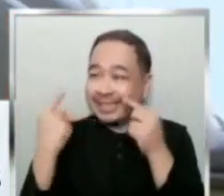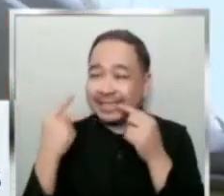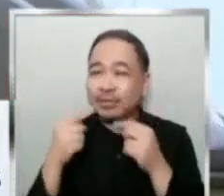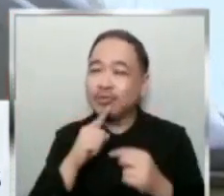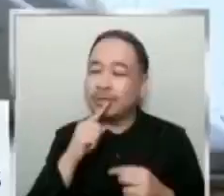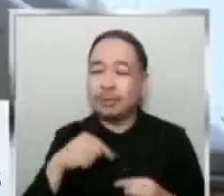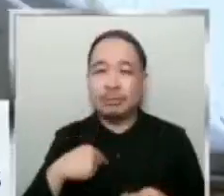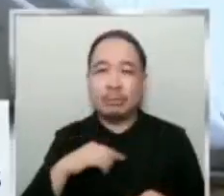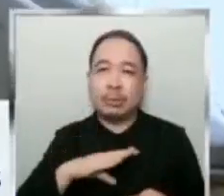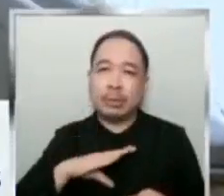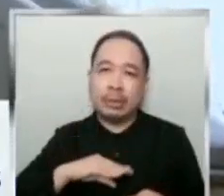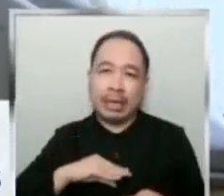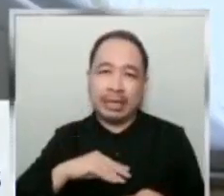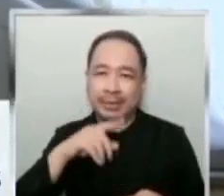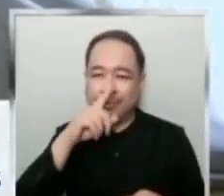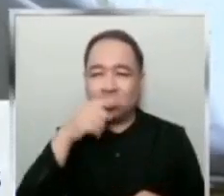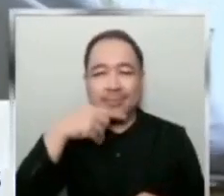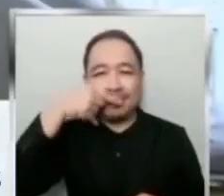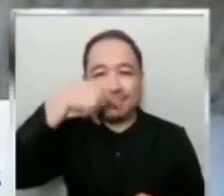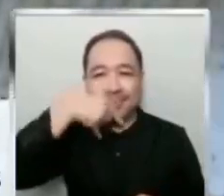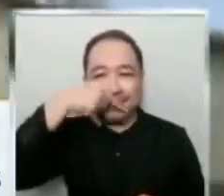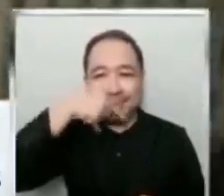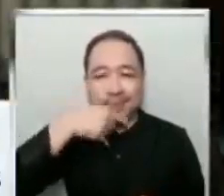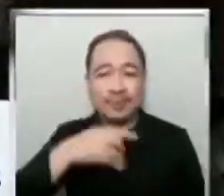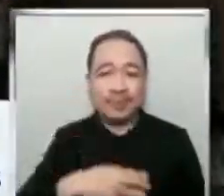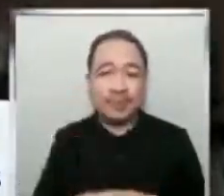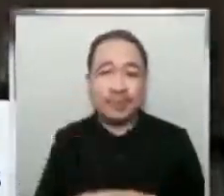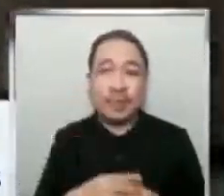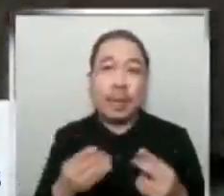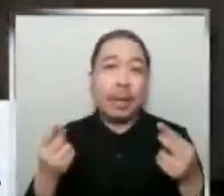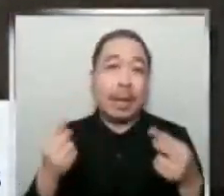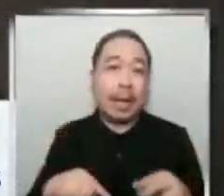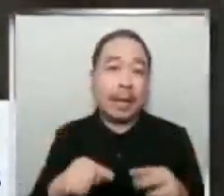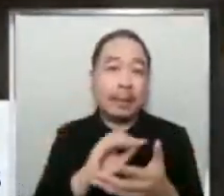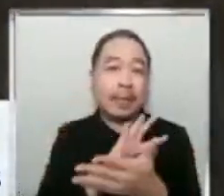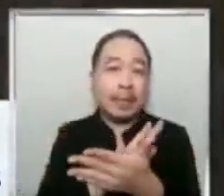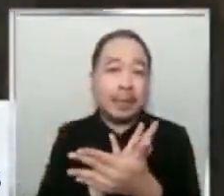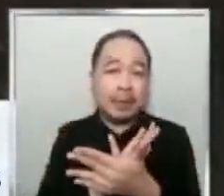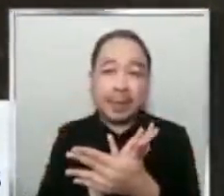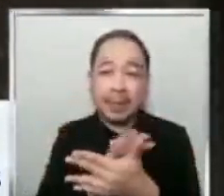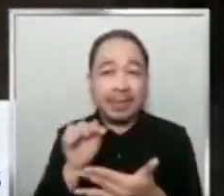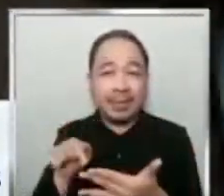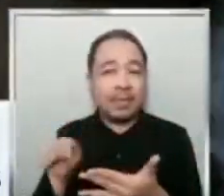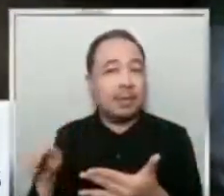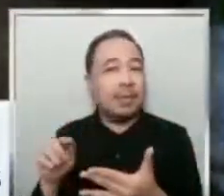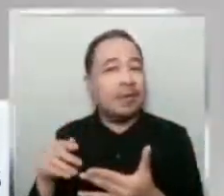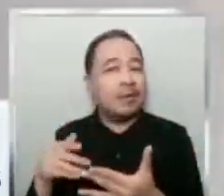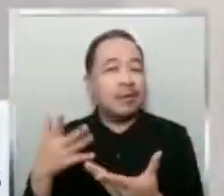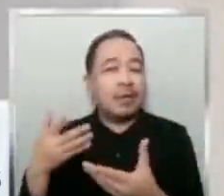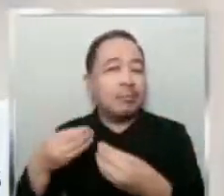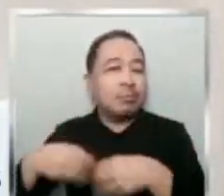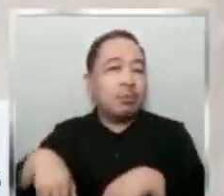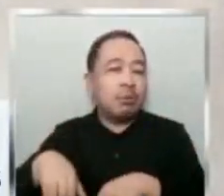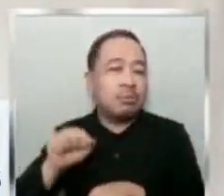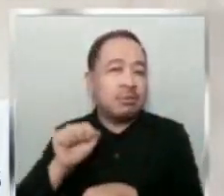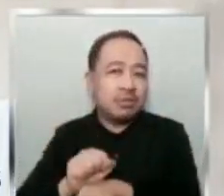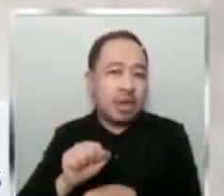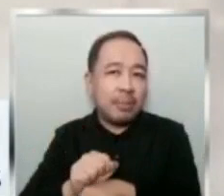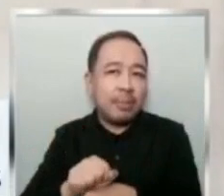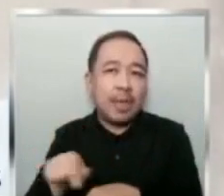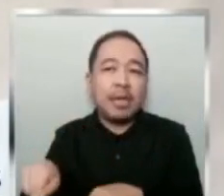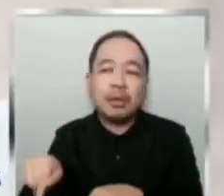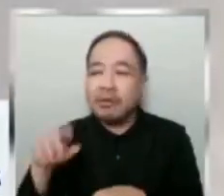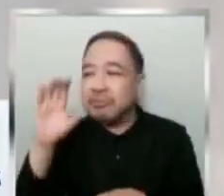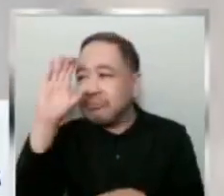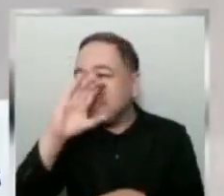ganun. Nang dahil sa pandemya, nawalan siya ng trabaho at nangalakal na lang sa kanilang lugar. Ang kanyang